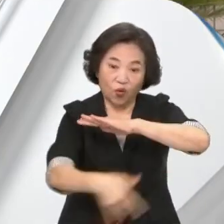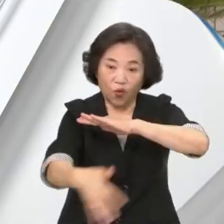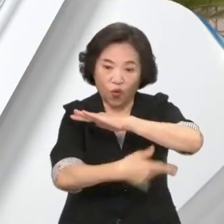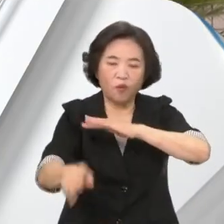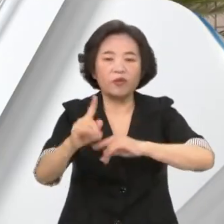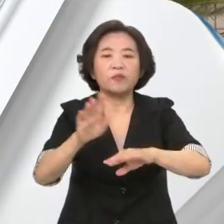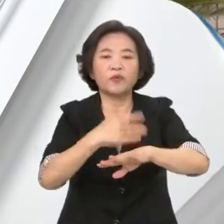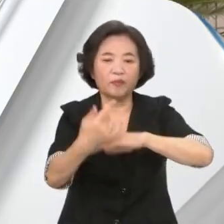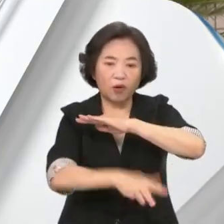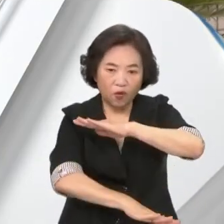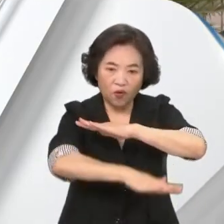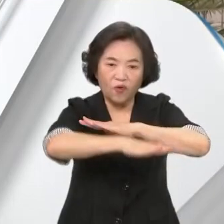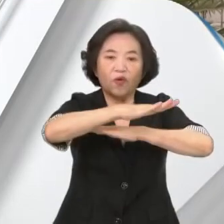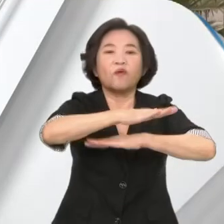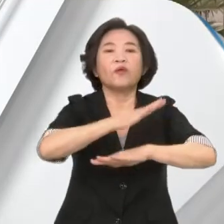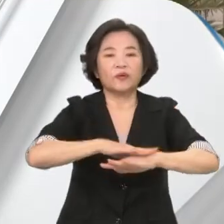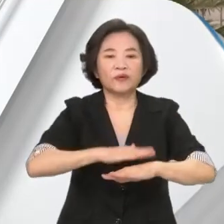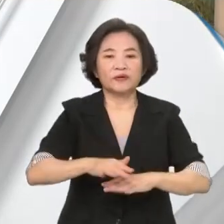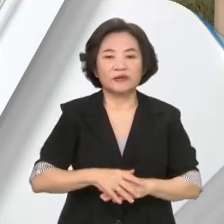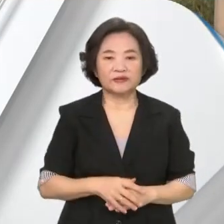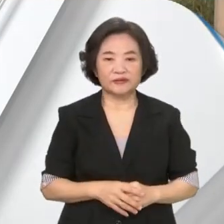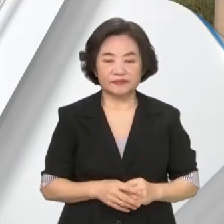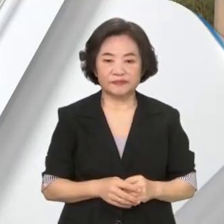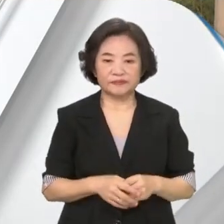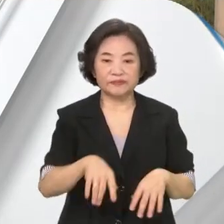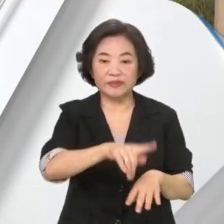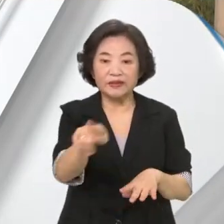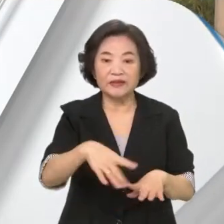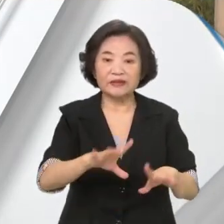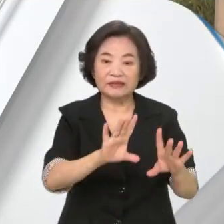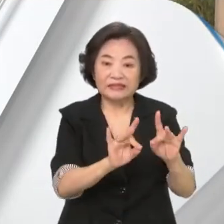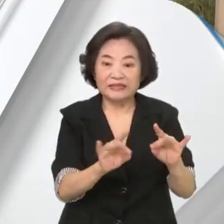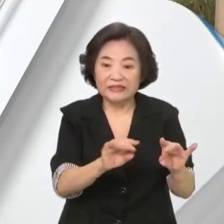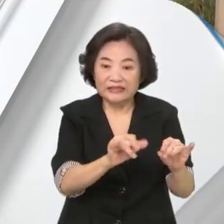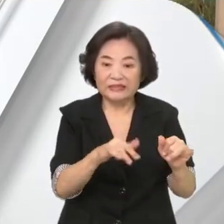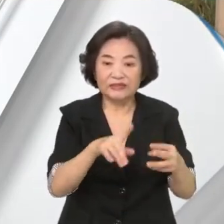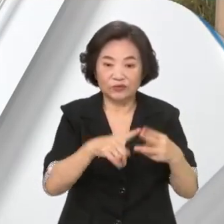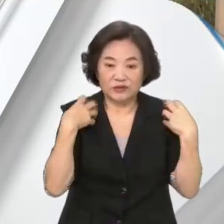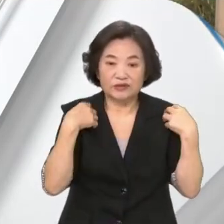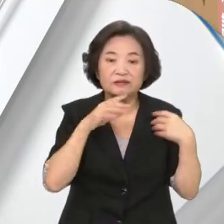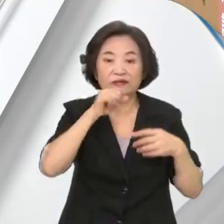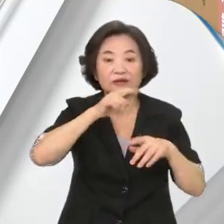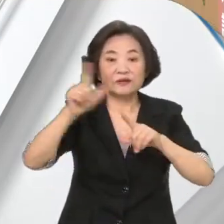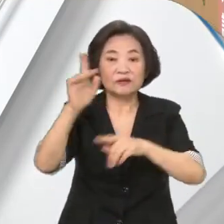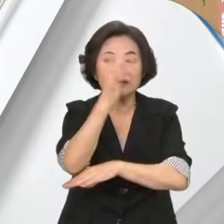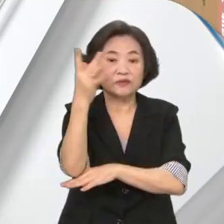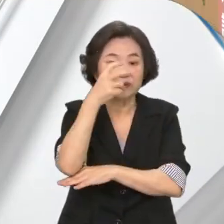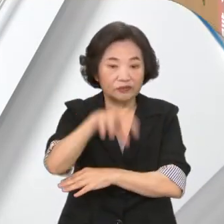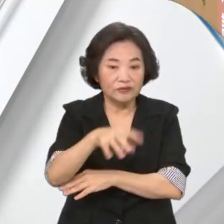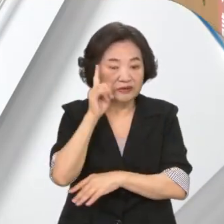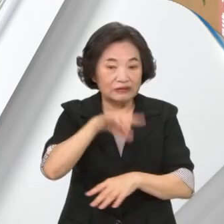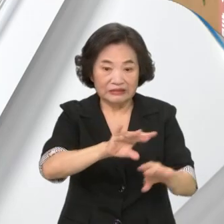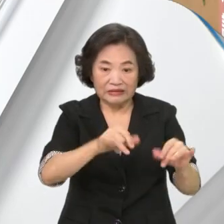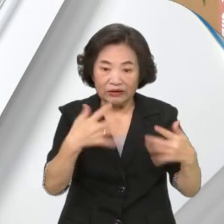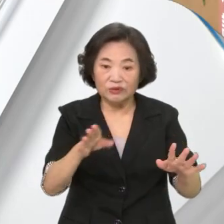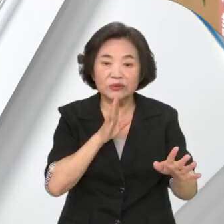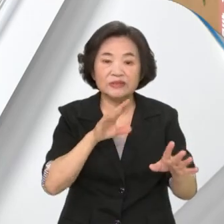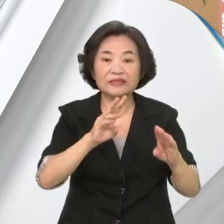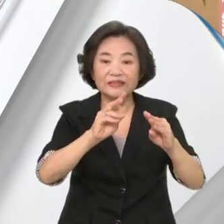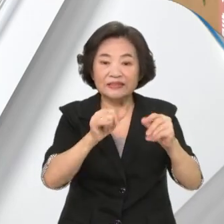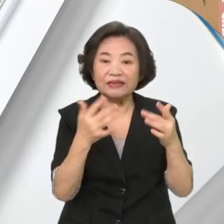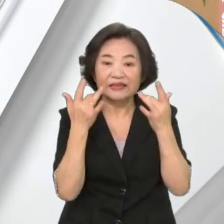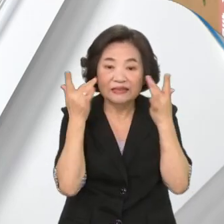慢慢让水位回复跟回升。 潜伏实体嘅主管机关推动林管处实强调，实体度嘅沙草壳嘅保育类